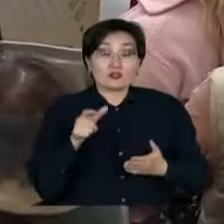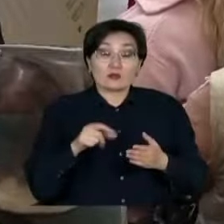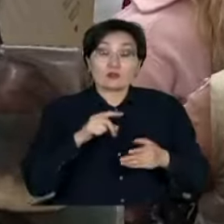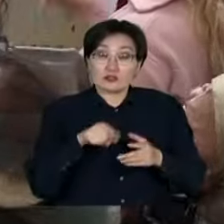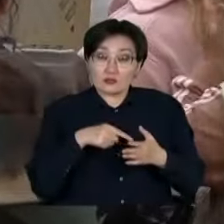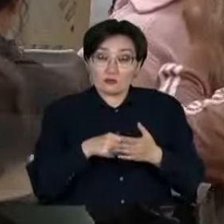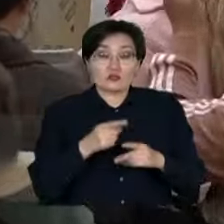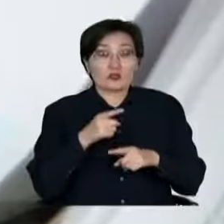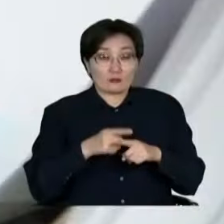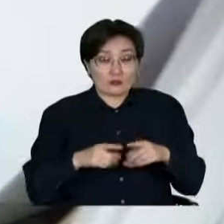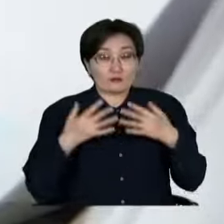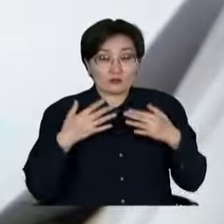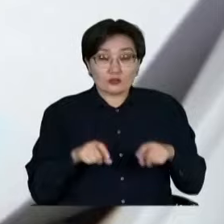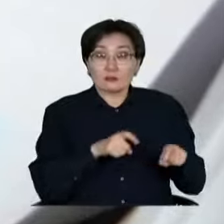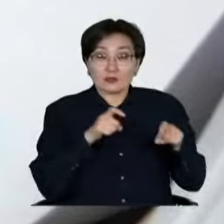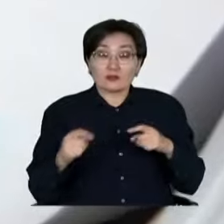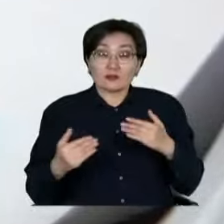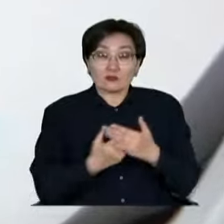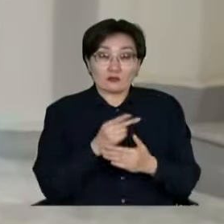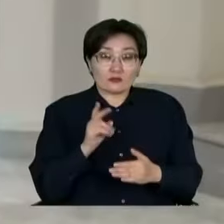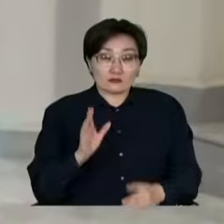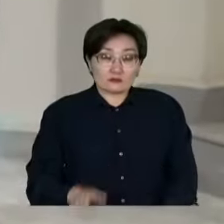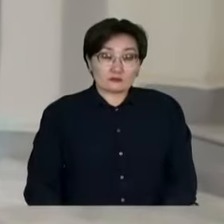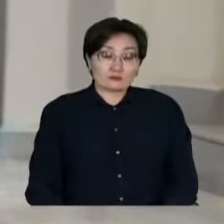уже отметили новоселье.